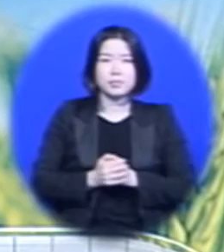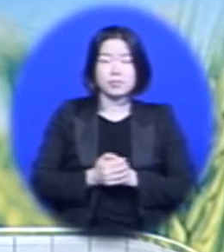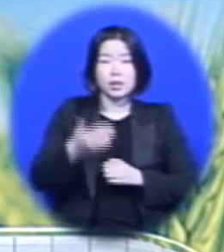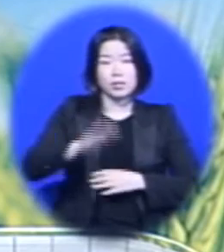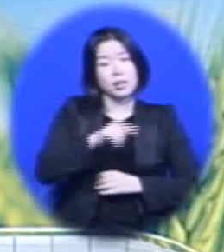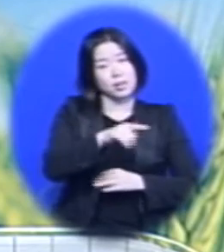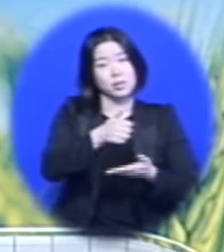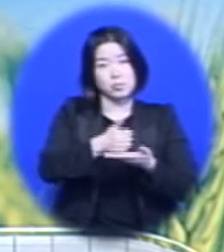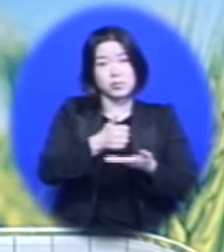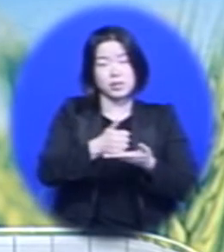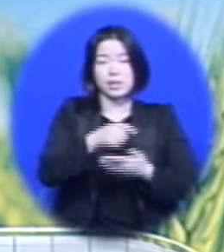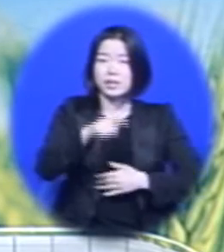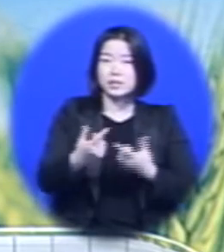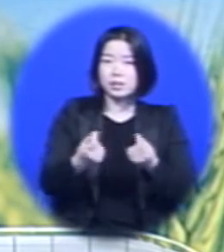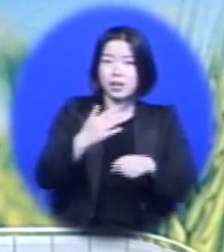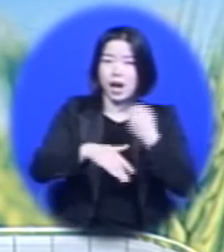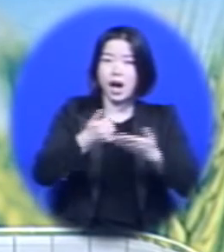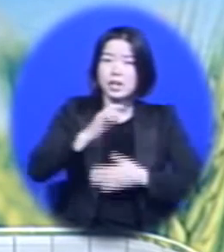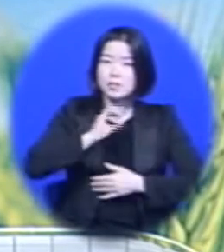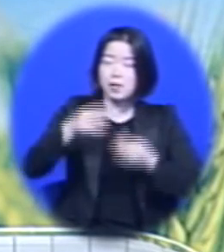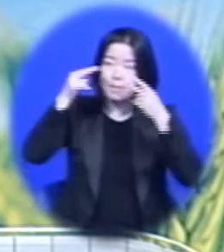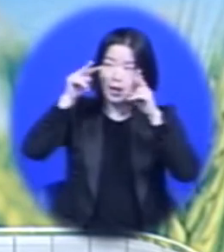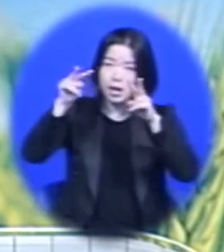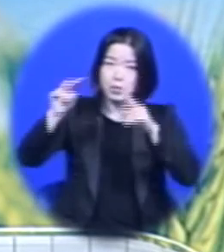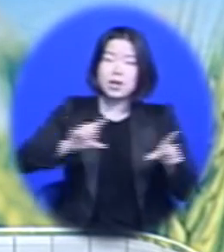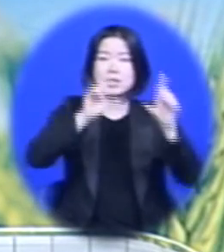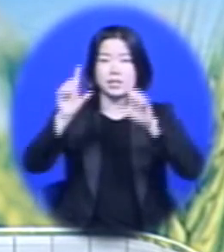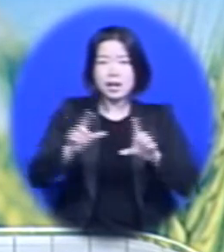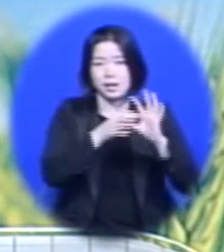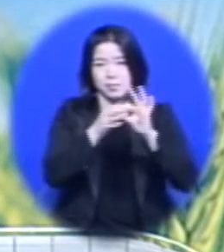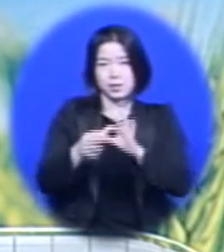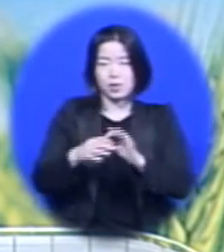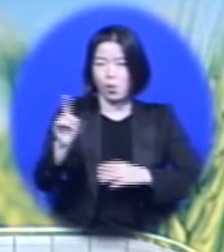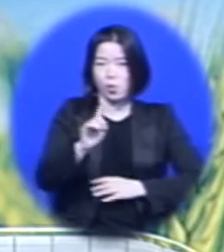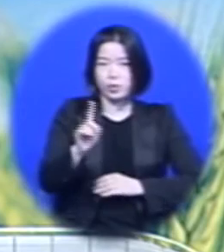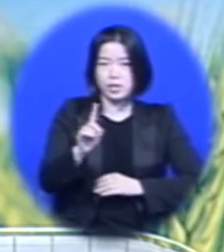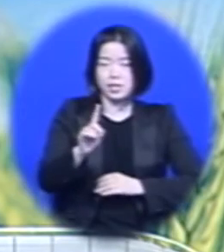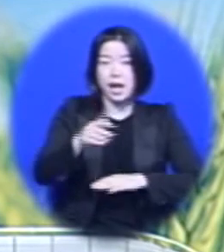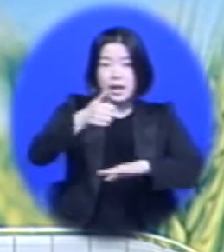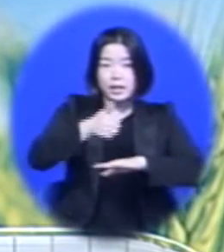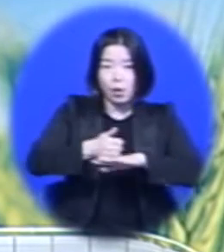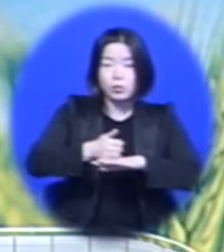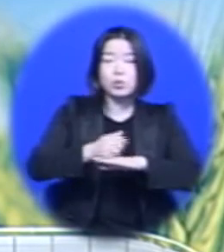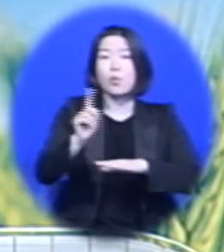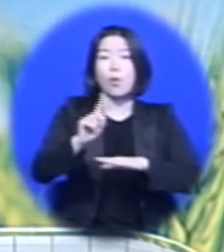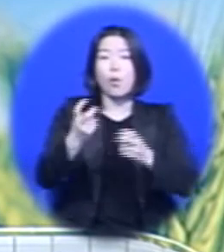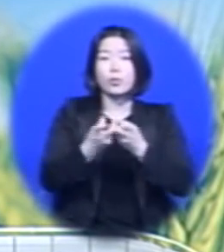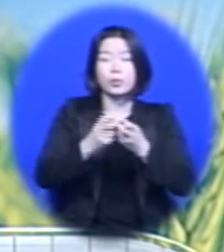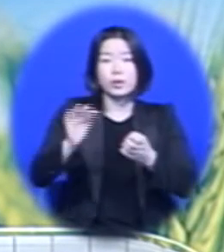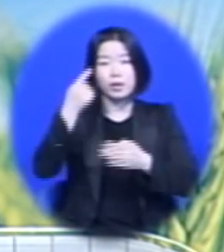그런데 이분이 그렇게 하나님만 항상 바라보는 삶을 살면서 도대체 결국은 어떻게 되었느냐 하는